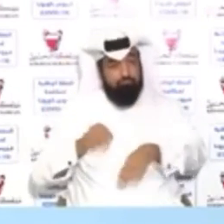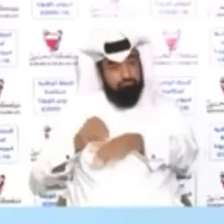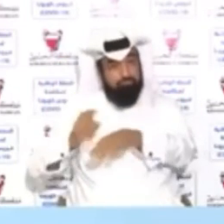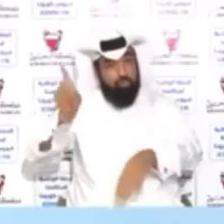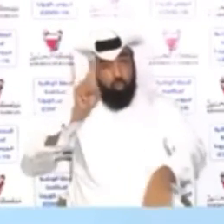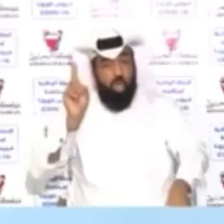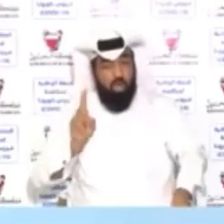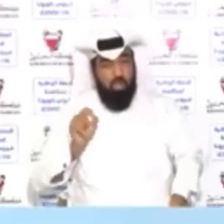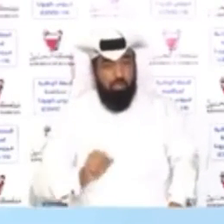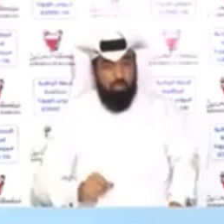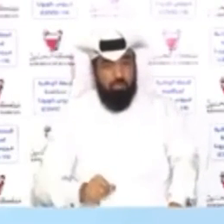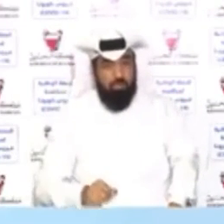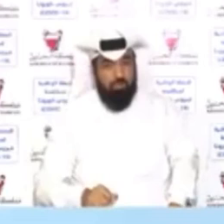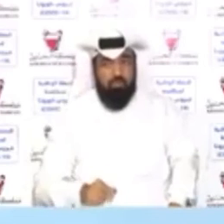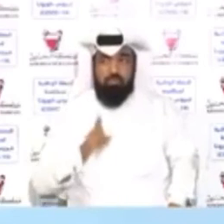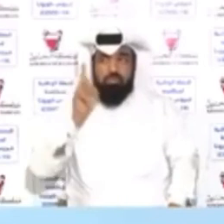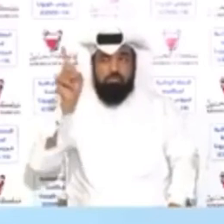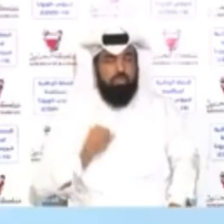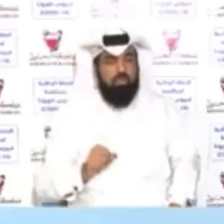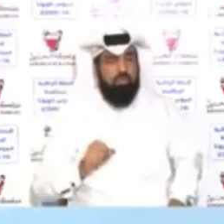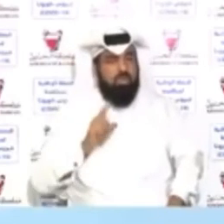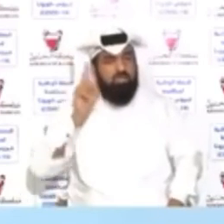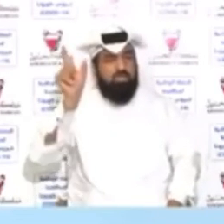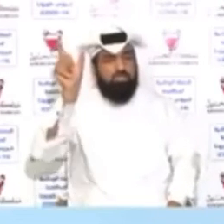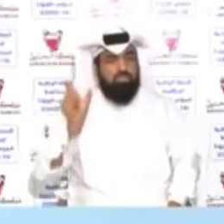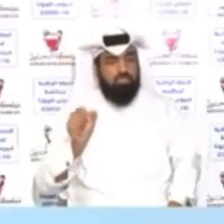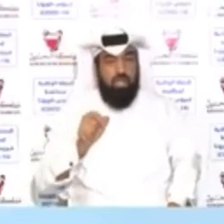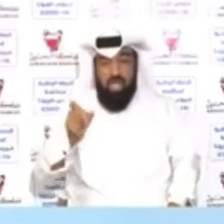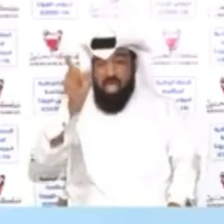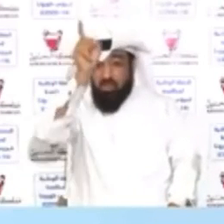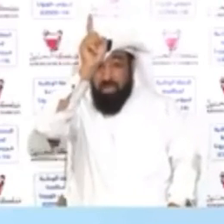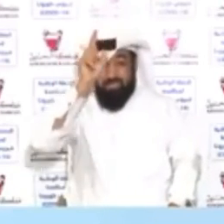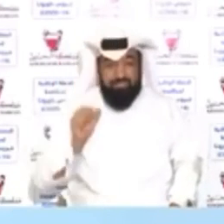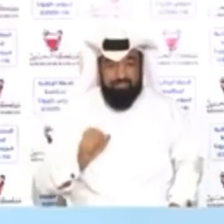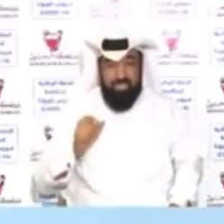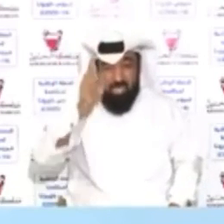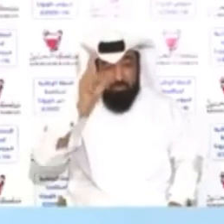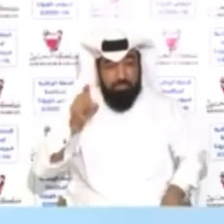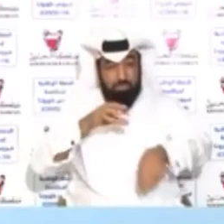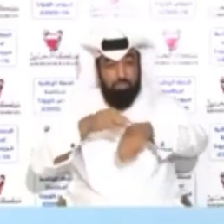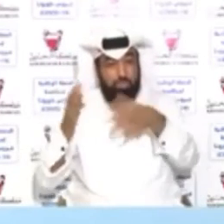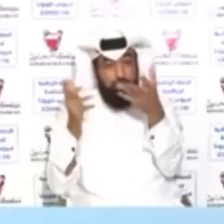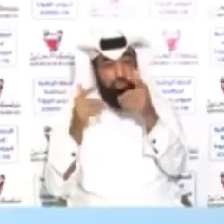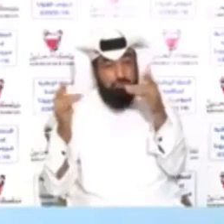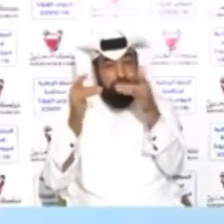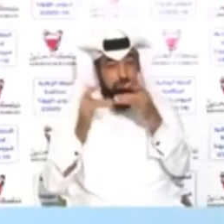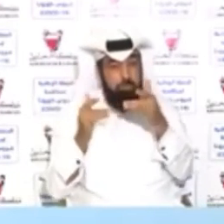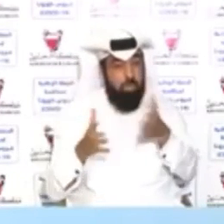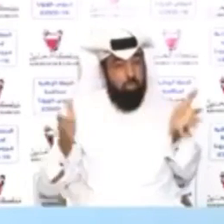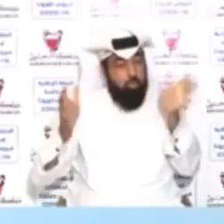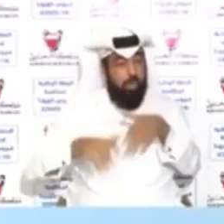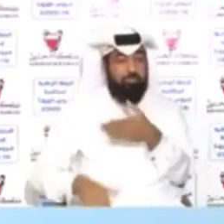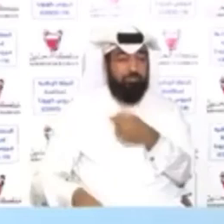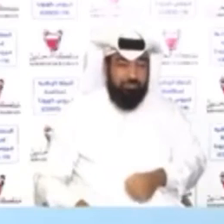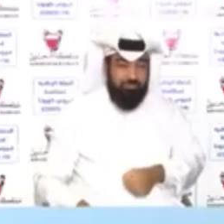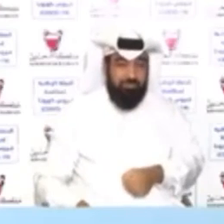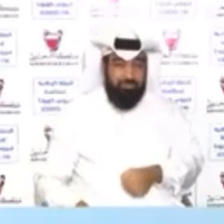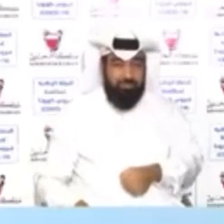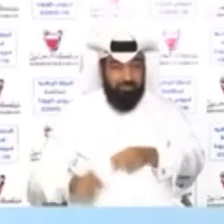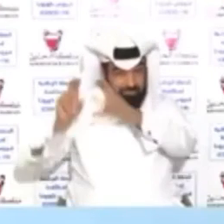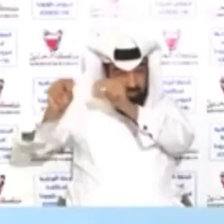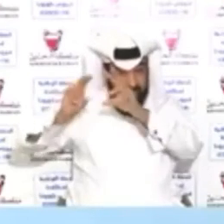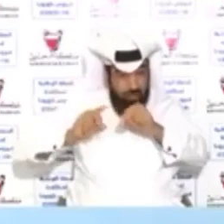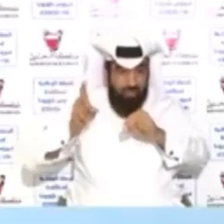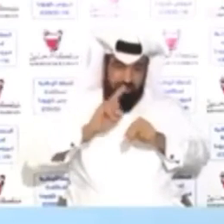كذلك كم كانت الطاقة الاستيعابية أو ما هي مقدار الترصد والفحص في هذه عامة الدول. ليست